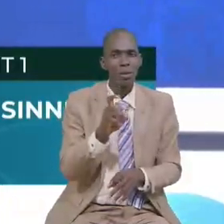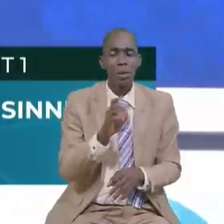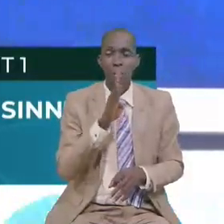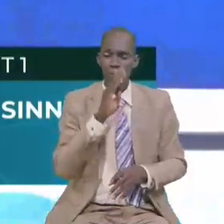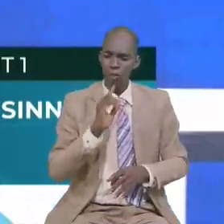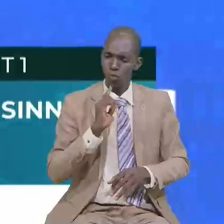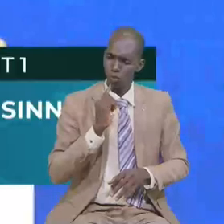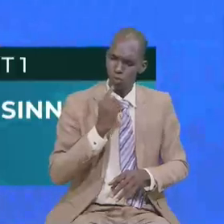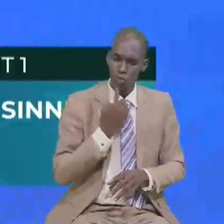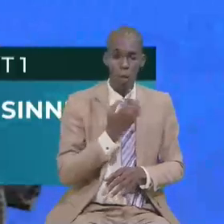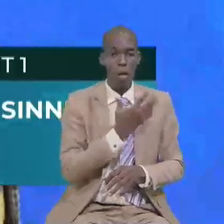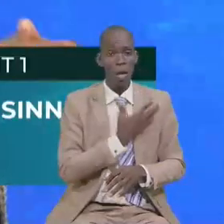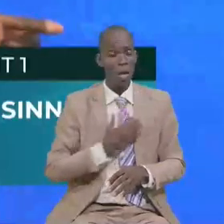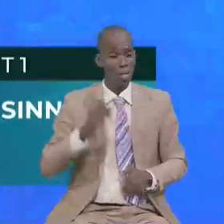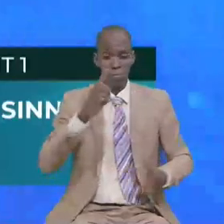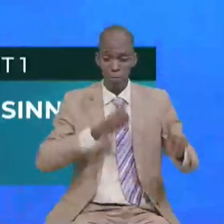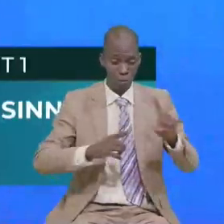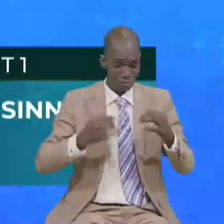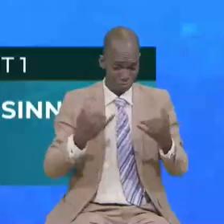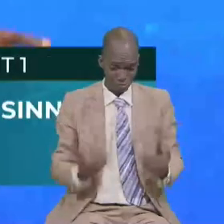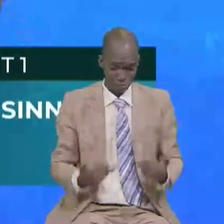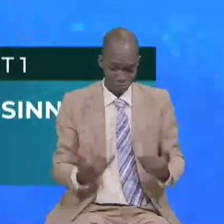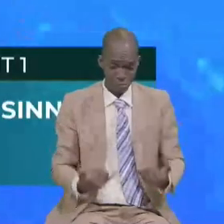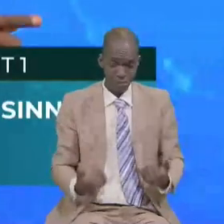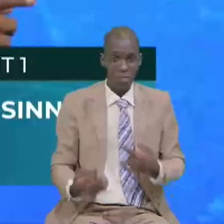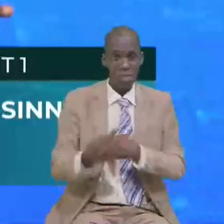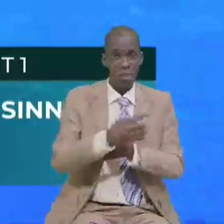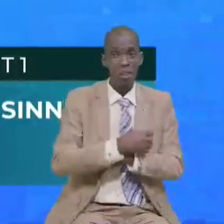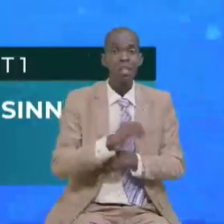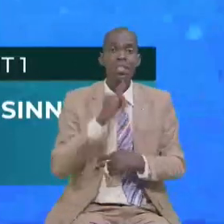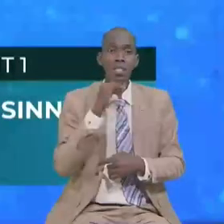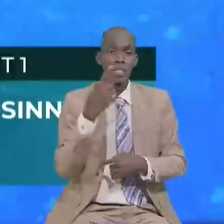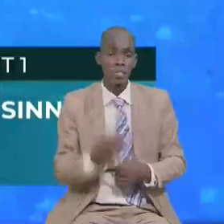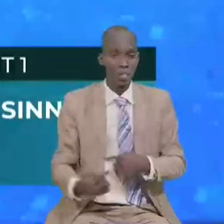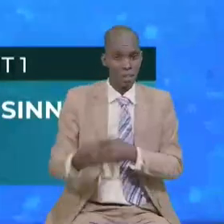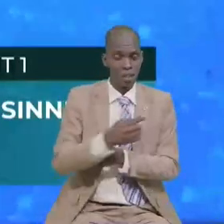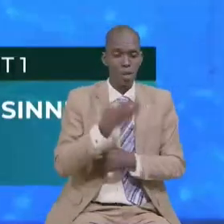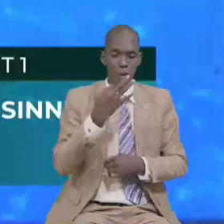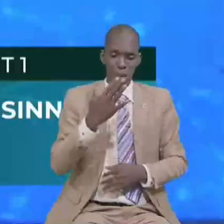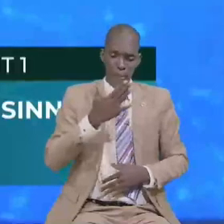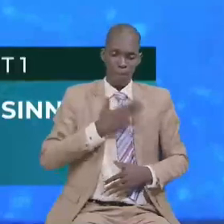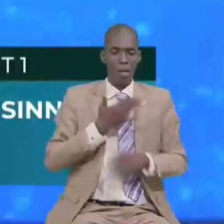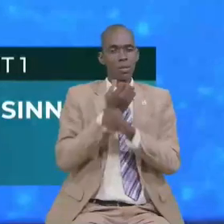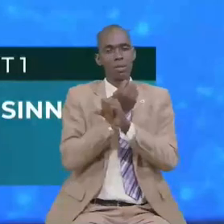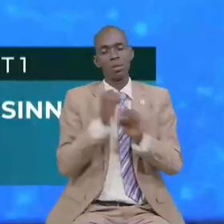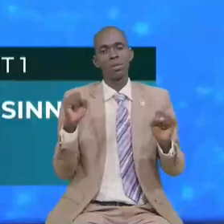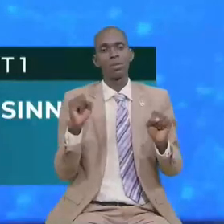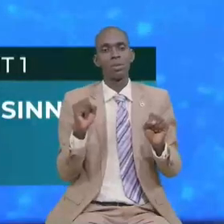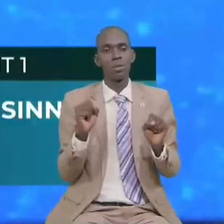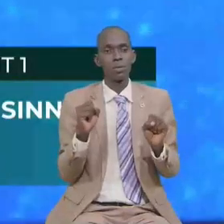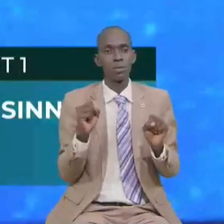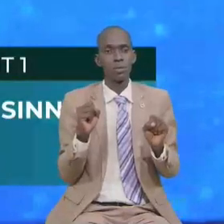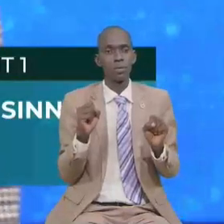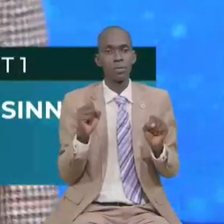Être sincère et dire que aujourd'hui c'est le jour de mon